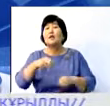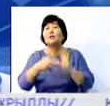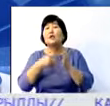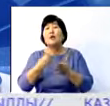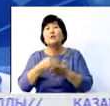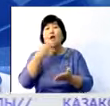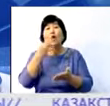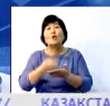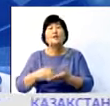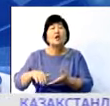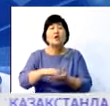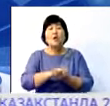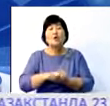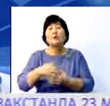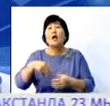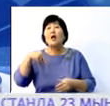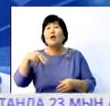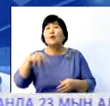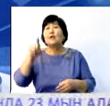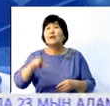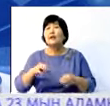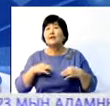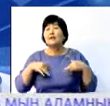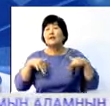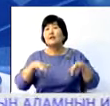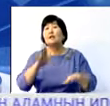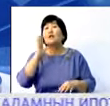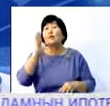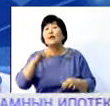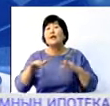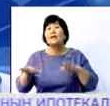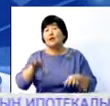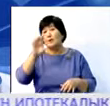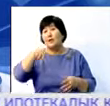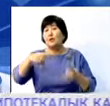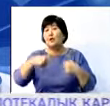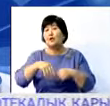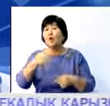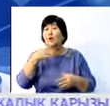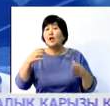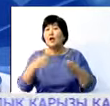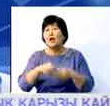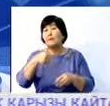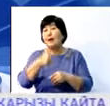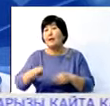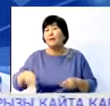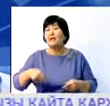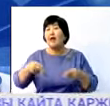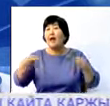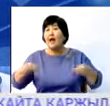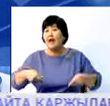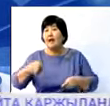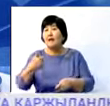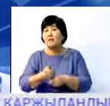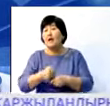әлеуметтік жауапкершілігі конкурсының лауреаттарын салтанатты марапаттау шарасы да өтеді. Шараға мемлекеттік органдар, ұлттық компаниялардың басшылары, әкімдер,